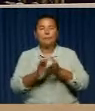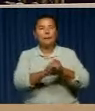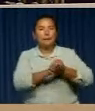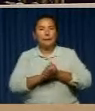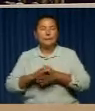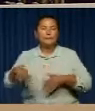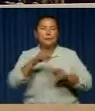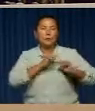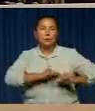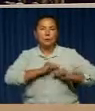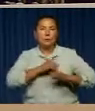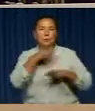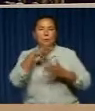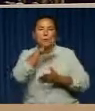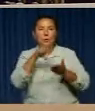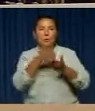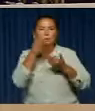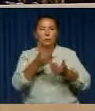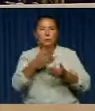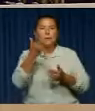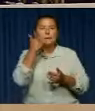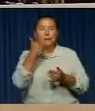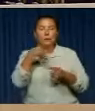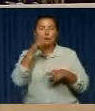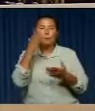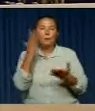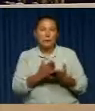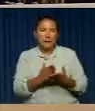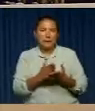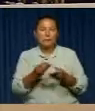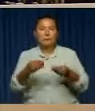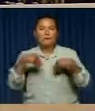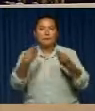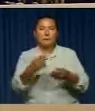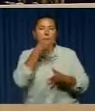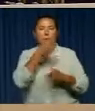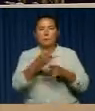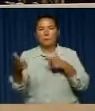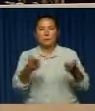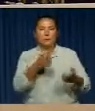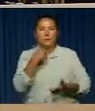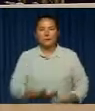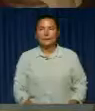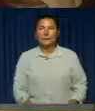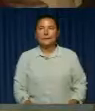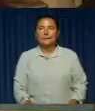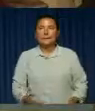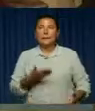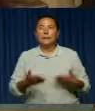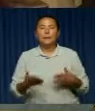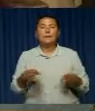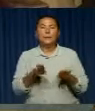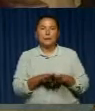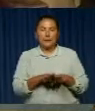жасауға. Егер көптеген сұрақтар болса, менің телефоным сізде бар, тілек қабыл. Сіз берсеңіз, мен жауап беруге дайынмын. Әлбетте. Енді осы